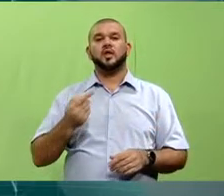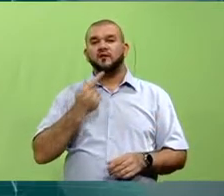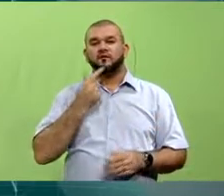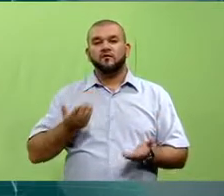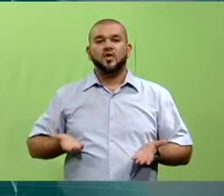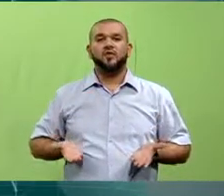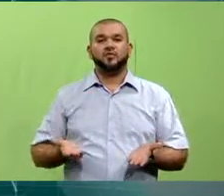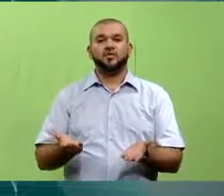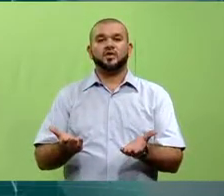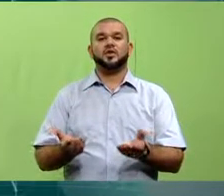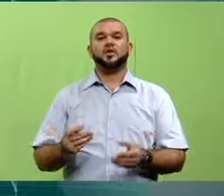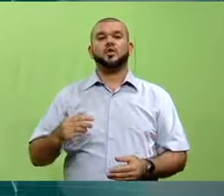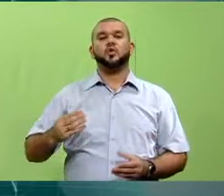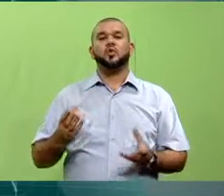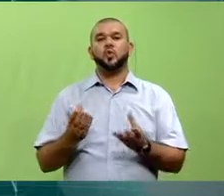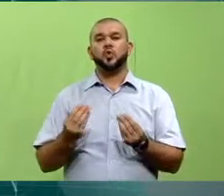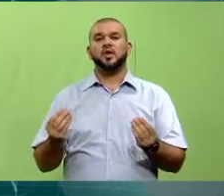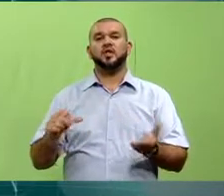engellendi.